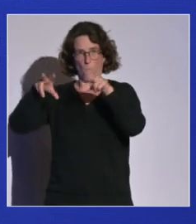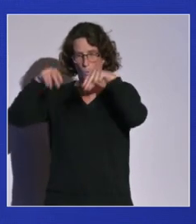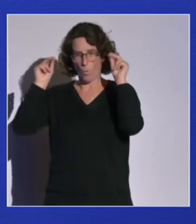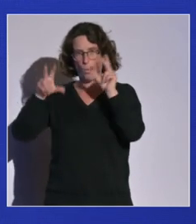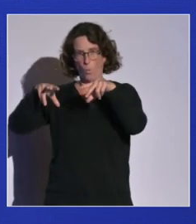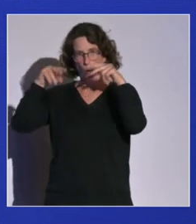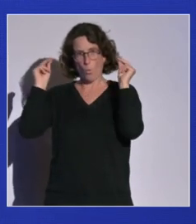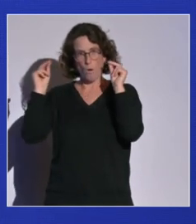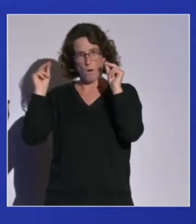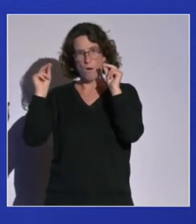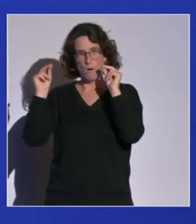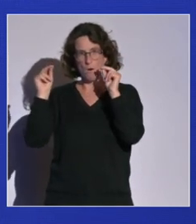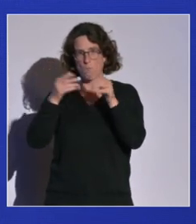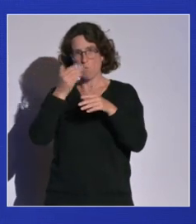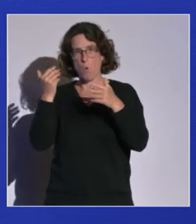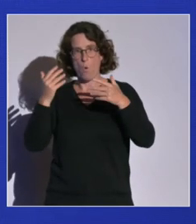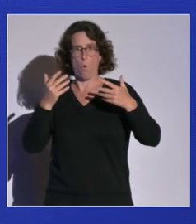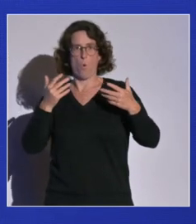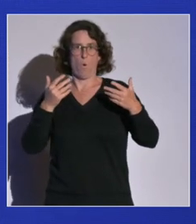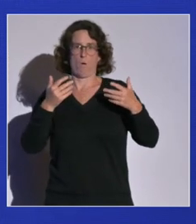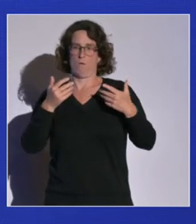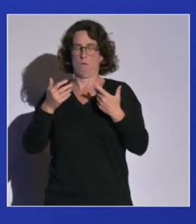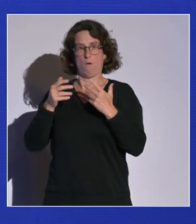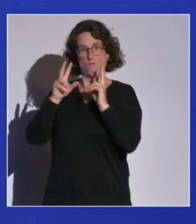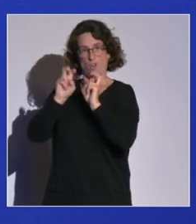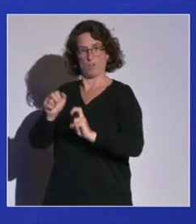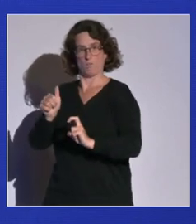reçoit passivement ou selon qu'on va les chercher.